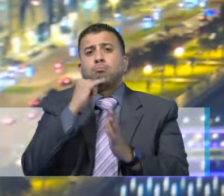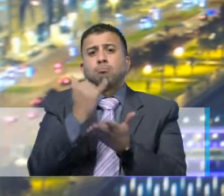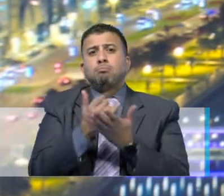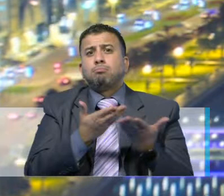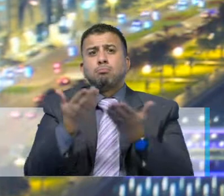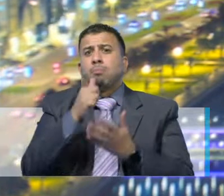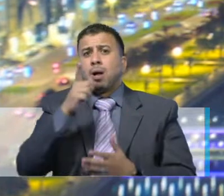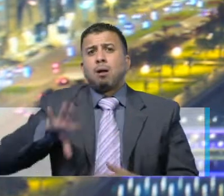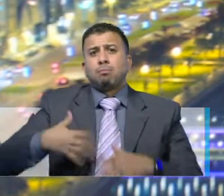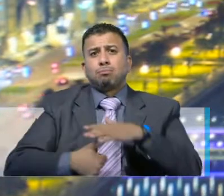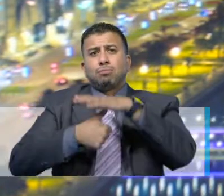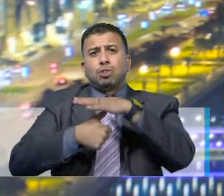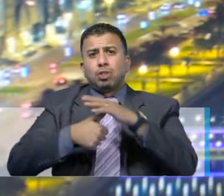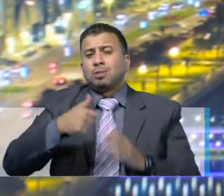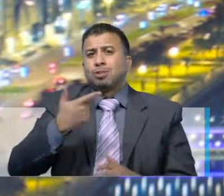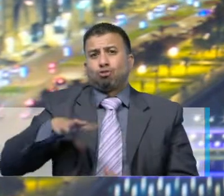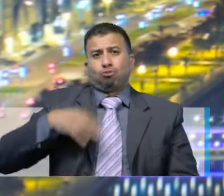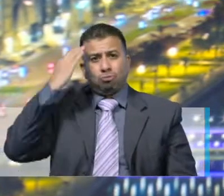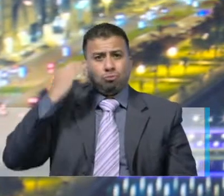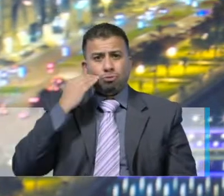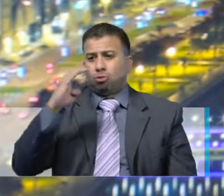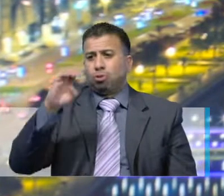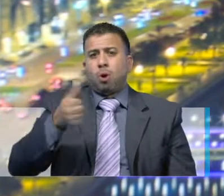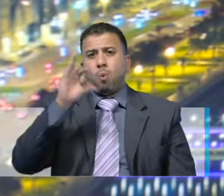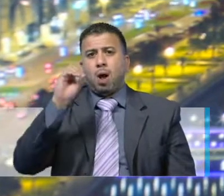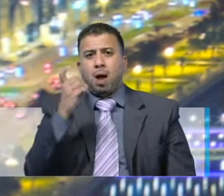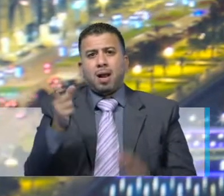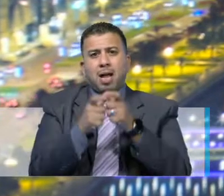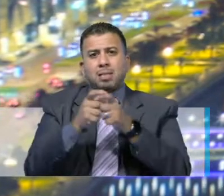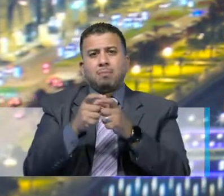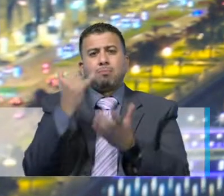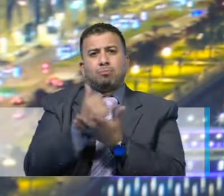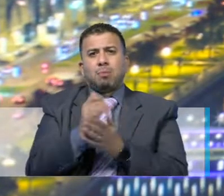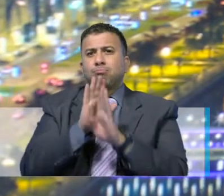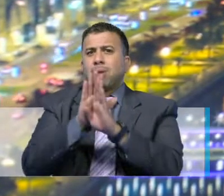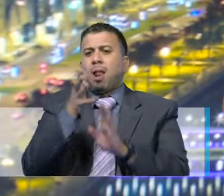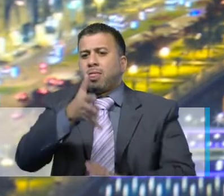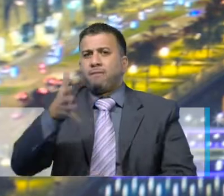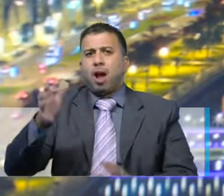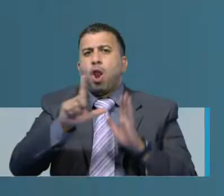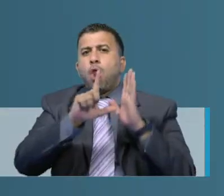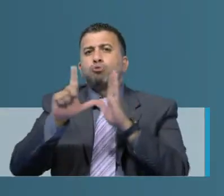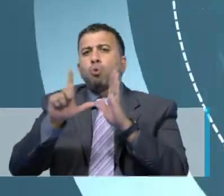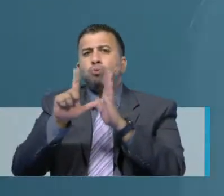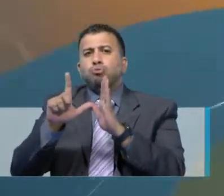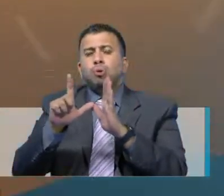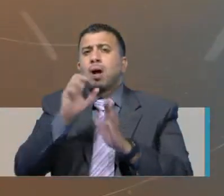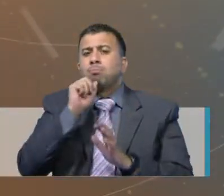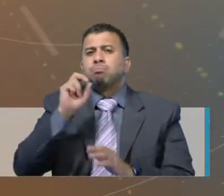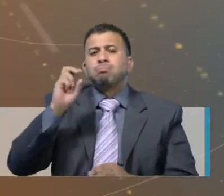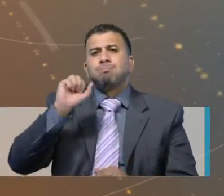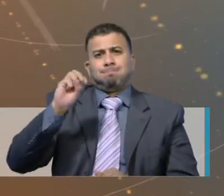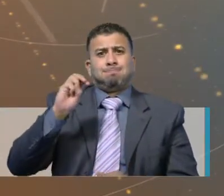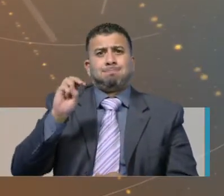صاحب السمو حاكم الشارقة سمو الشيخة جواهر بنت محمد آل القاسمي المناصرة البارزة للأطفال اللاجئين لدى المفوضية